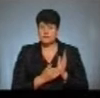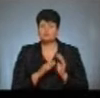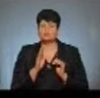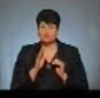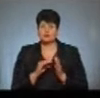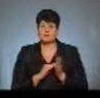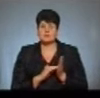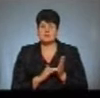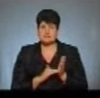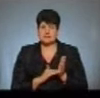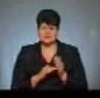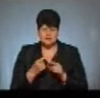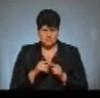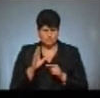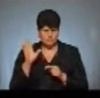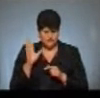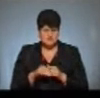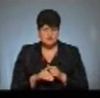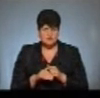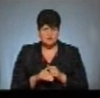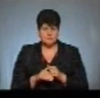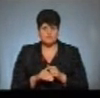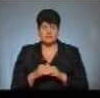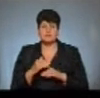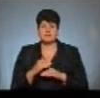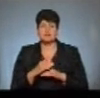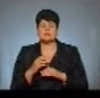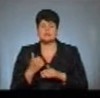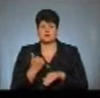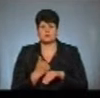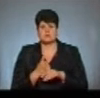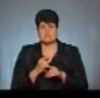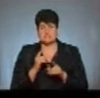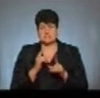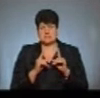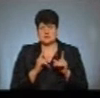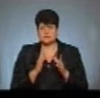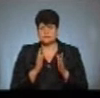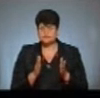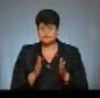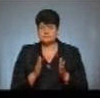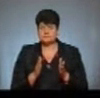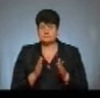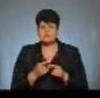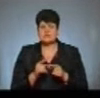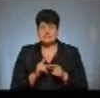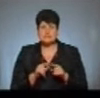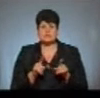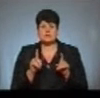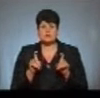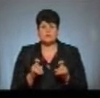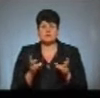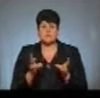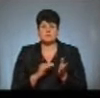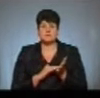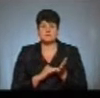будуть складати додаткову сесію. Це будуть всі предмети, які на основну сесію. Єдине, що це тестування треба